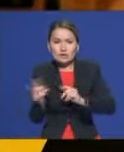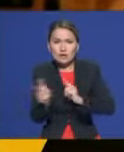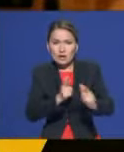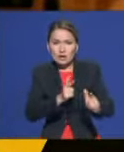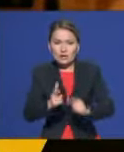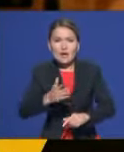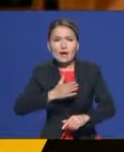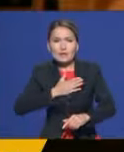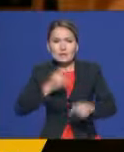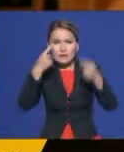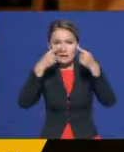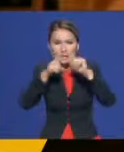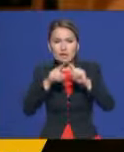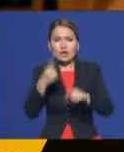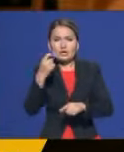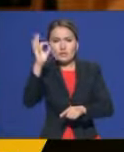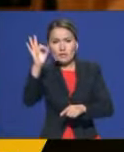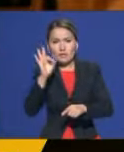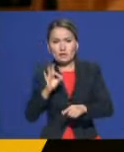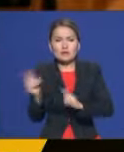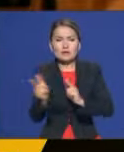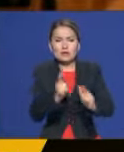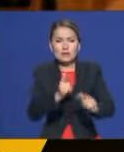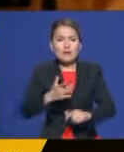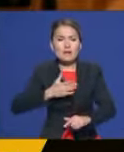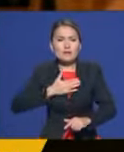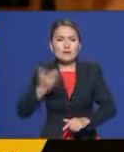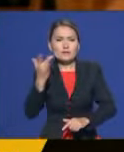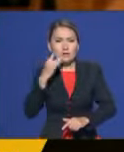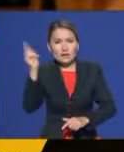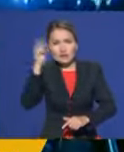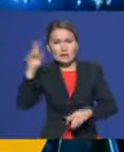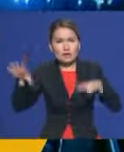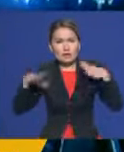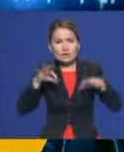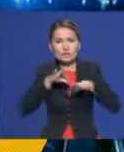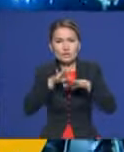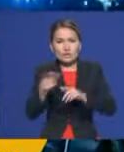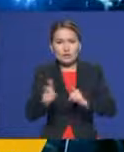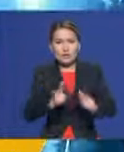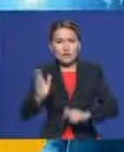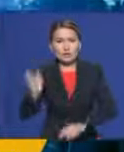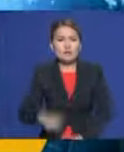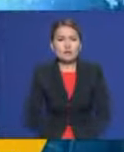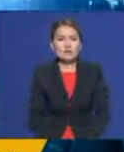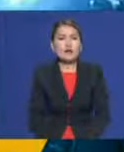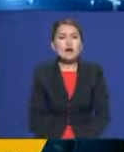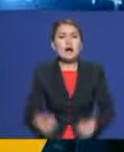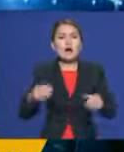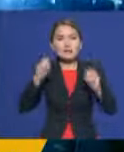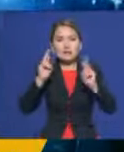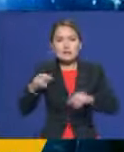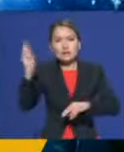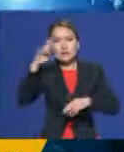құрылыстың сапасы мен уақытылы тексеру жұмыстарының жүргізілуінің арқасында деп айтуға болады. Арнайы тактикалық жаттығу сценарий бойынша